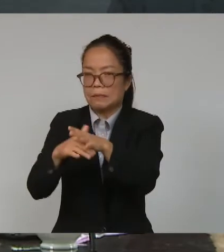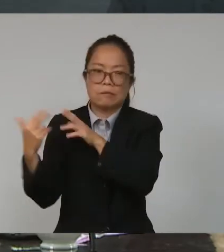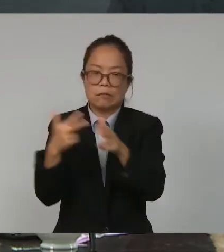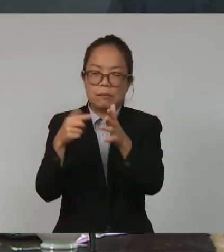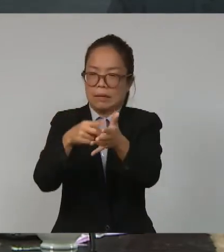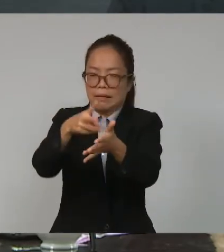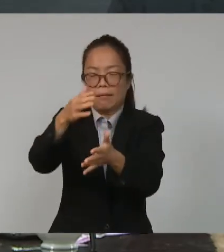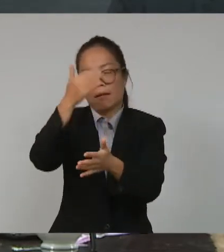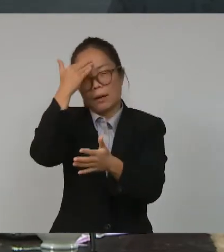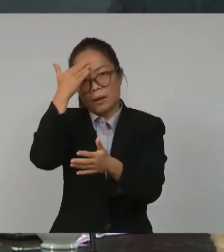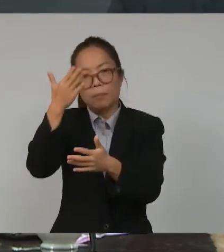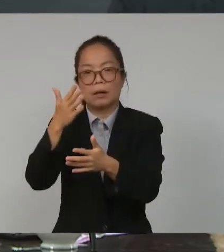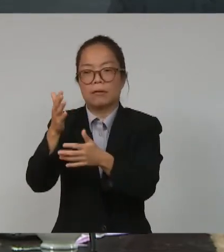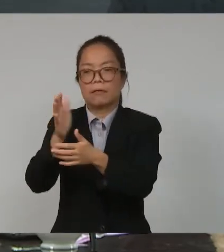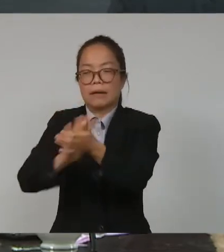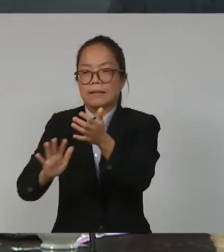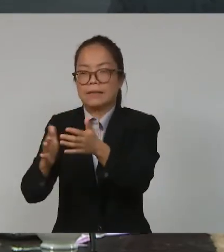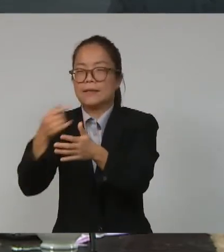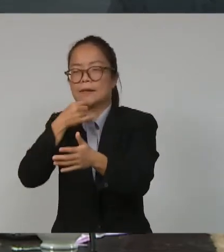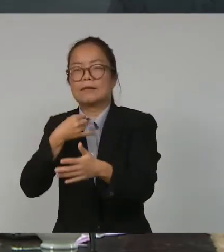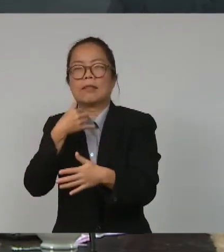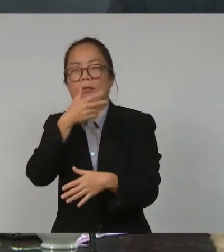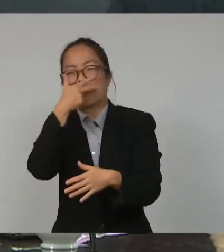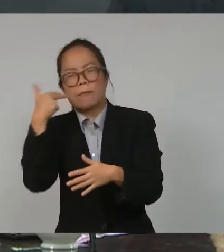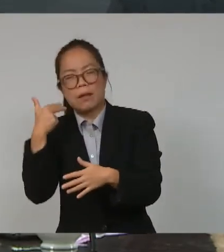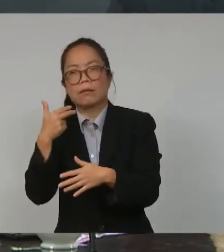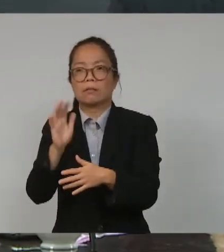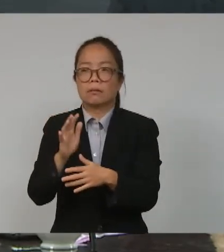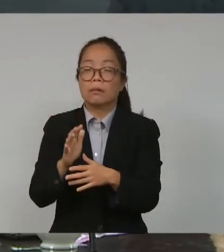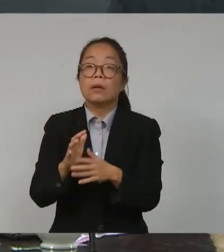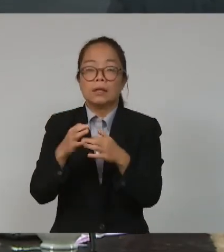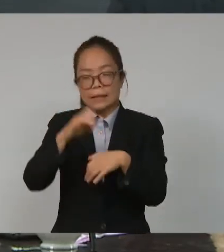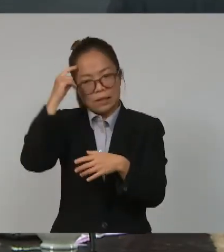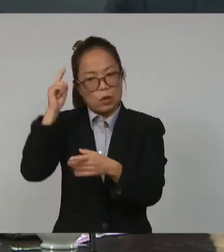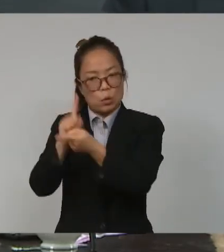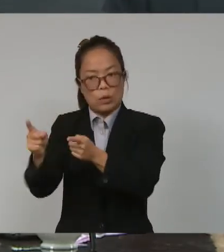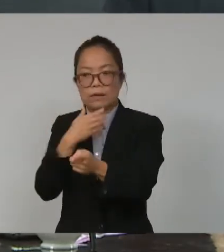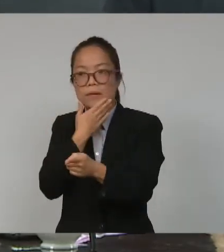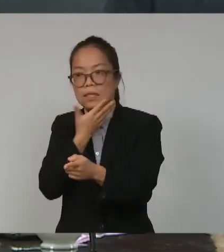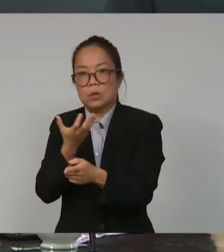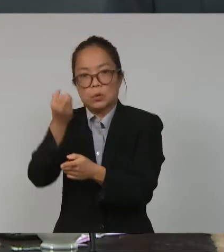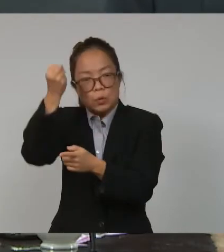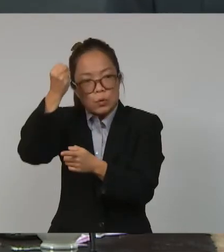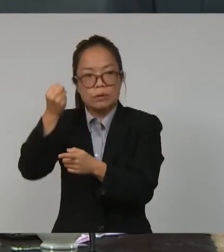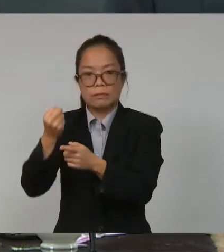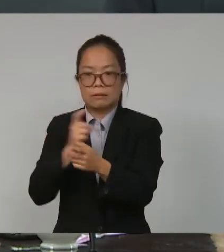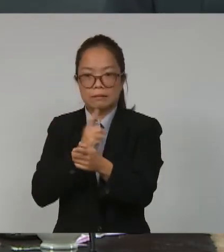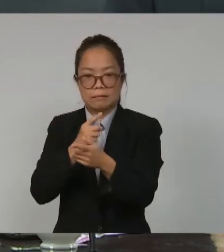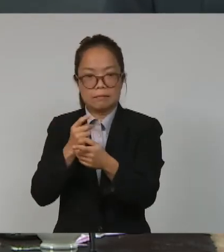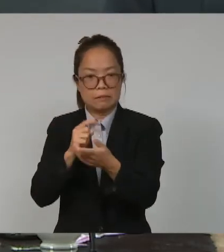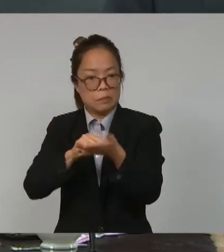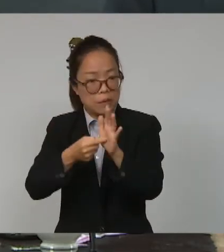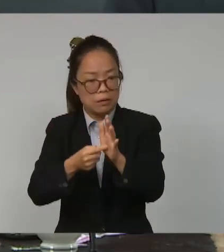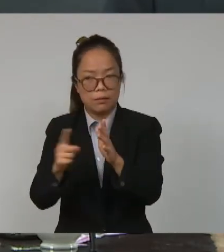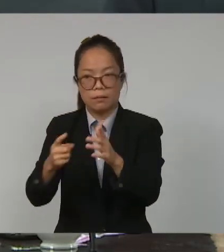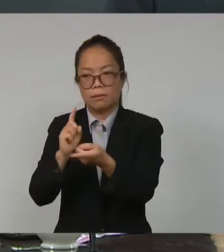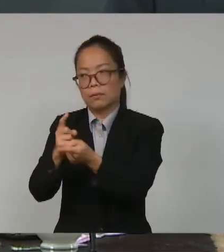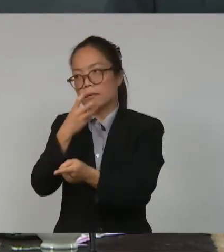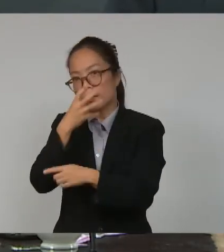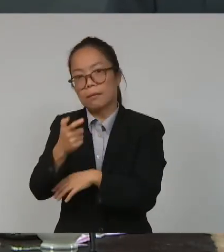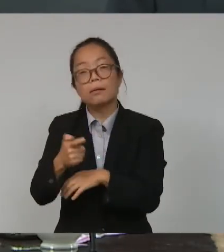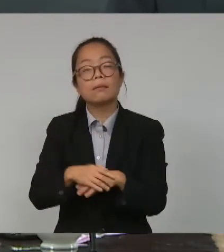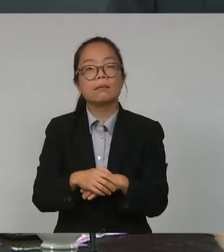出门，甚至影响到他的投票意愿，这样对于人民的选举罢免创制复决权的行使其实是不利的。好，